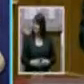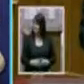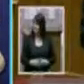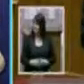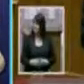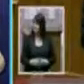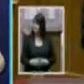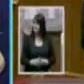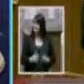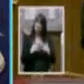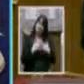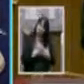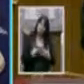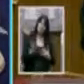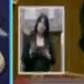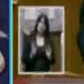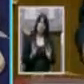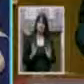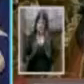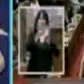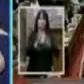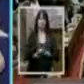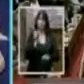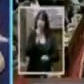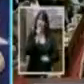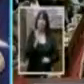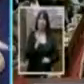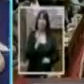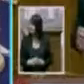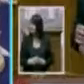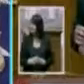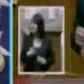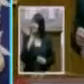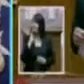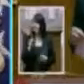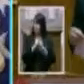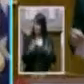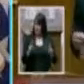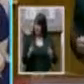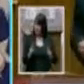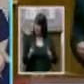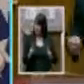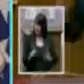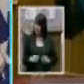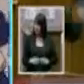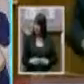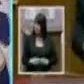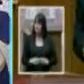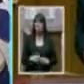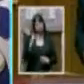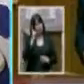εγώ τον συμπαθώ, τον κύριο Αντώνη Σαμαρά, και θα του κάνω ένα δώρο. Ένα δώρο που νομίζω ότι το έχει